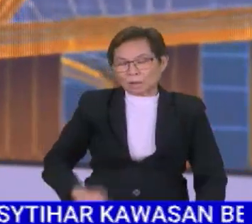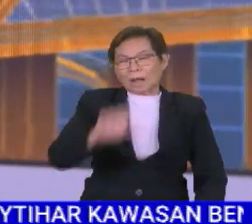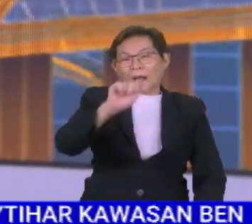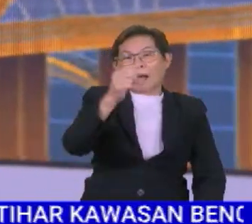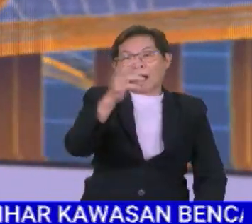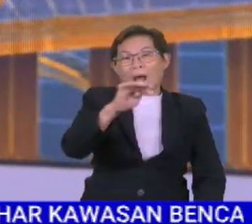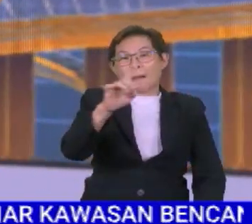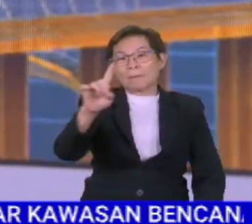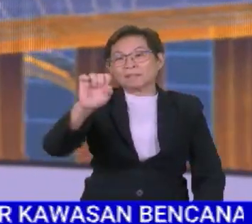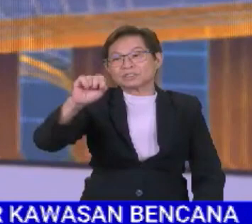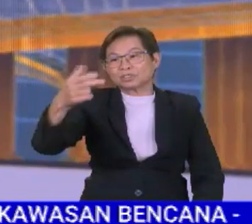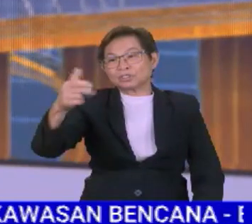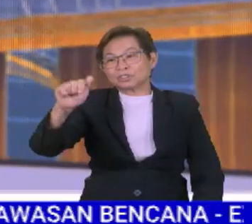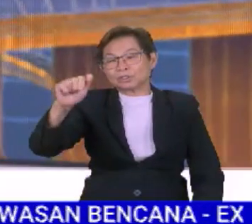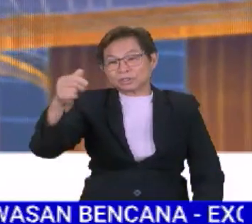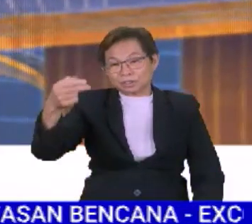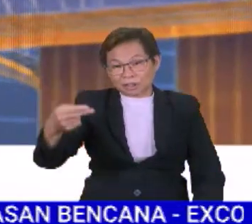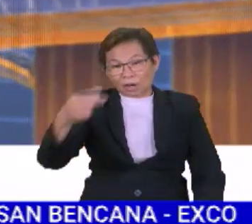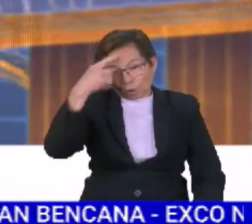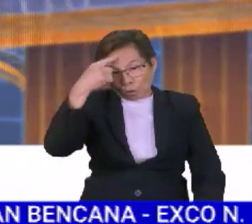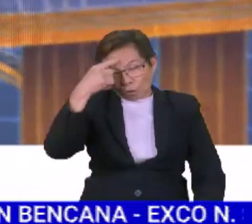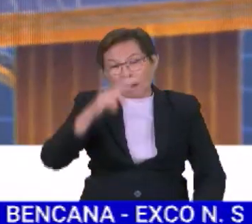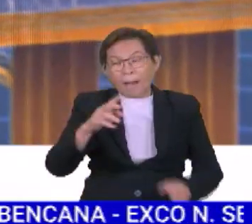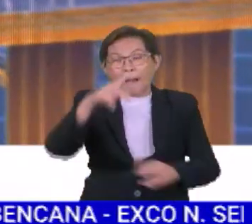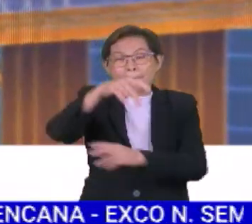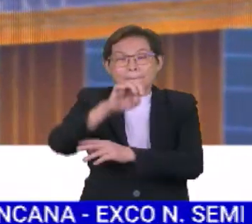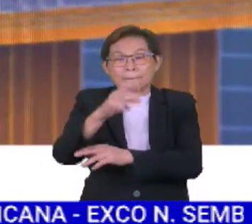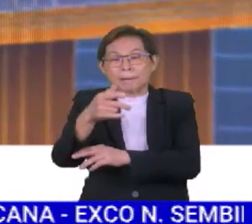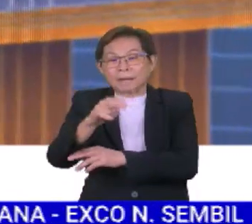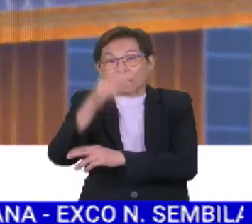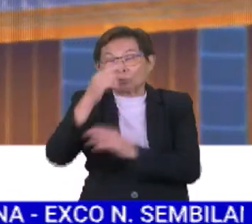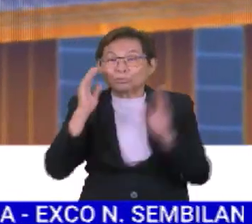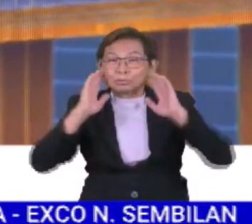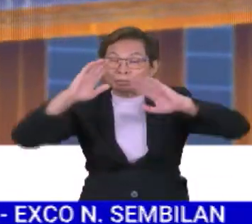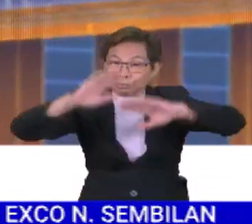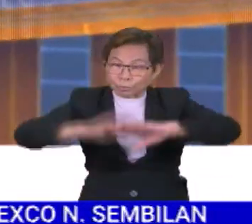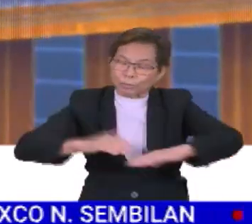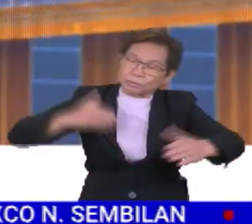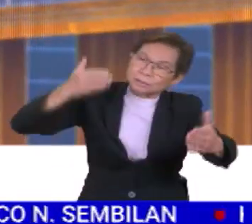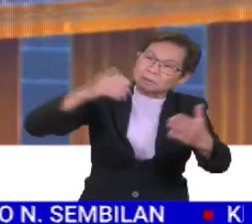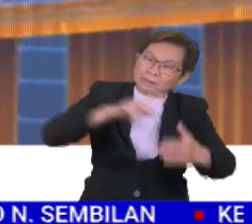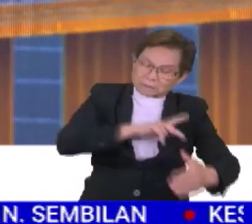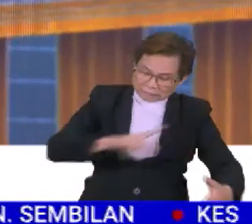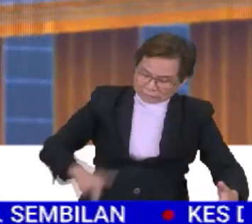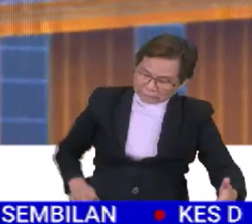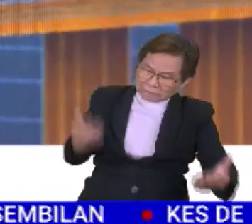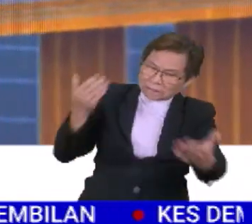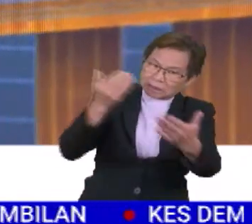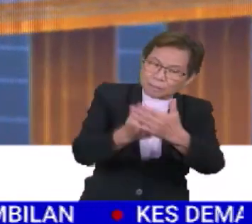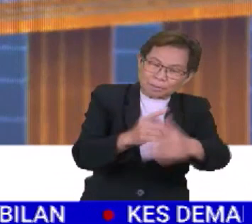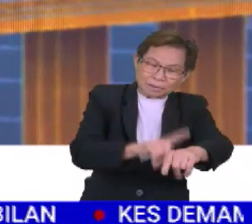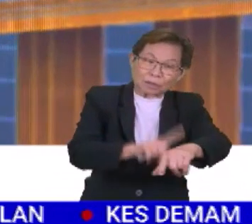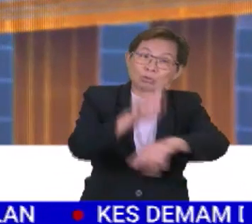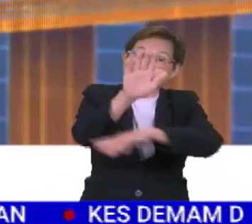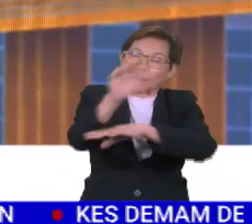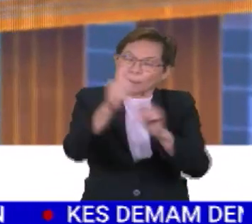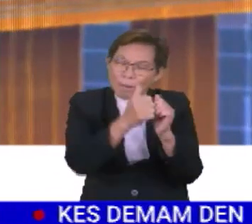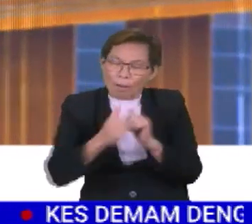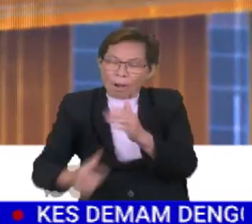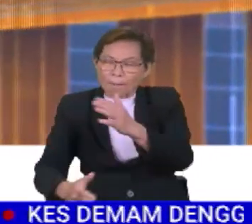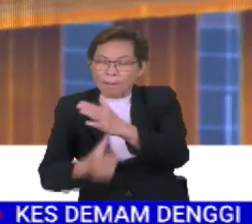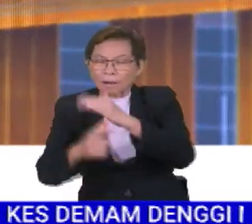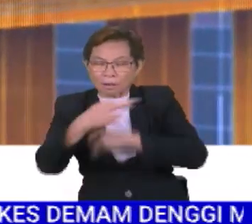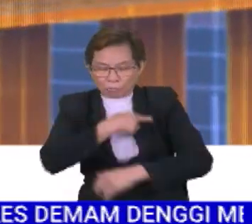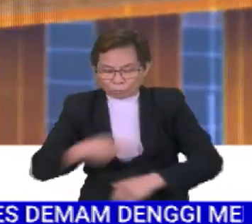Hajj pekan bagi menunaikan salat Jumat Sri Paduka Baginda yang telah tiba pada pukul satu tengah hari duduk diiringi